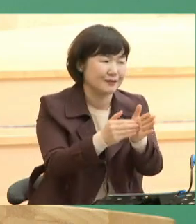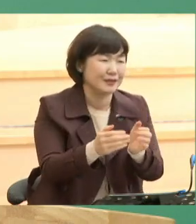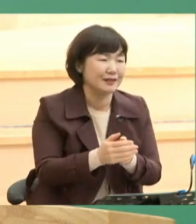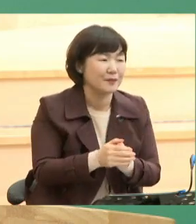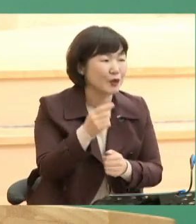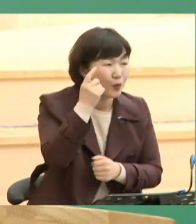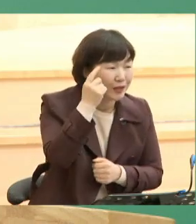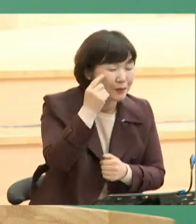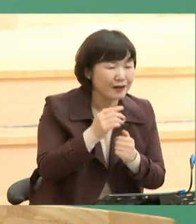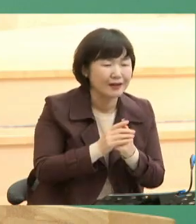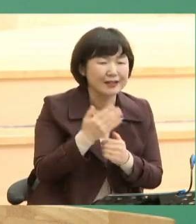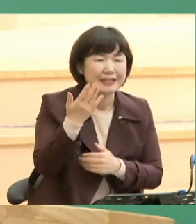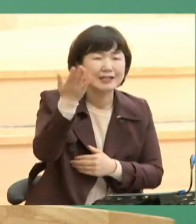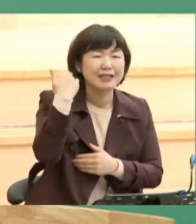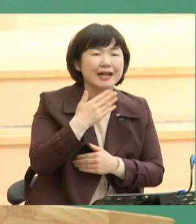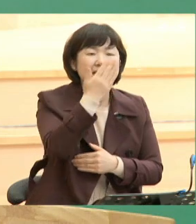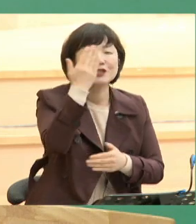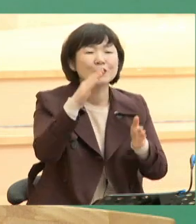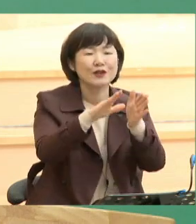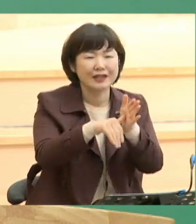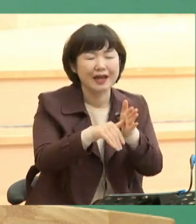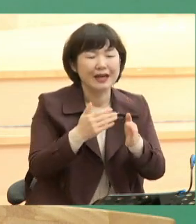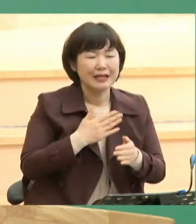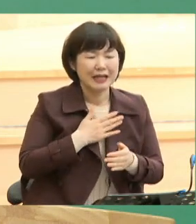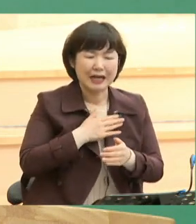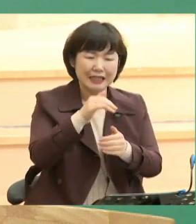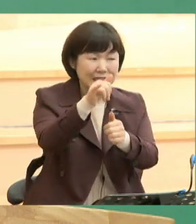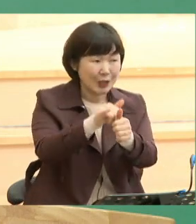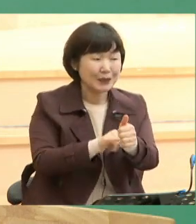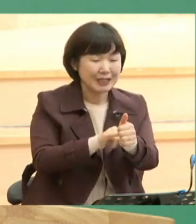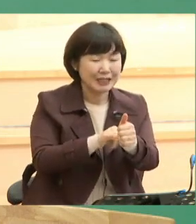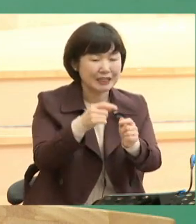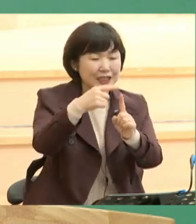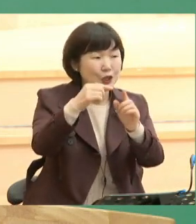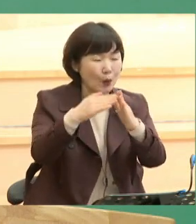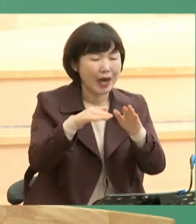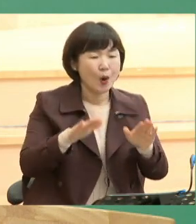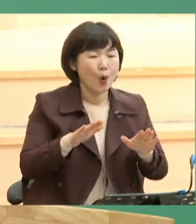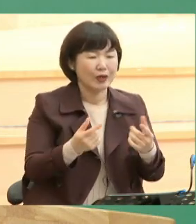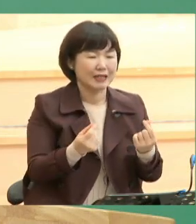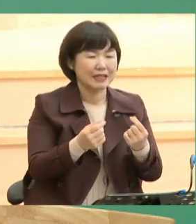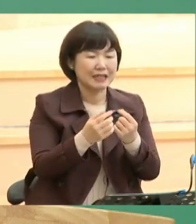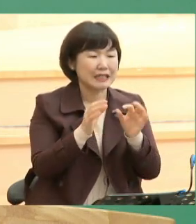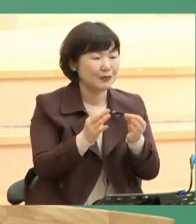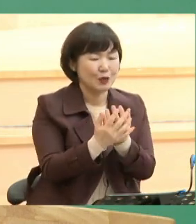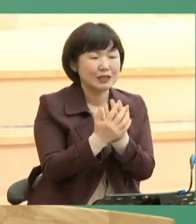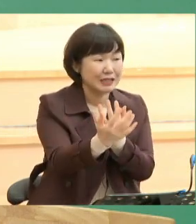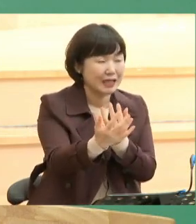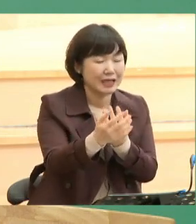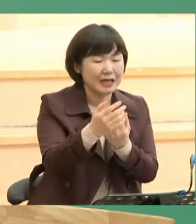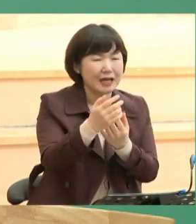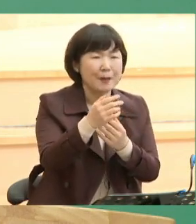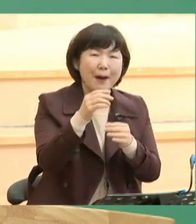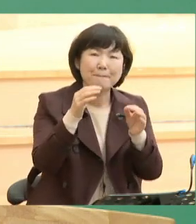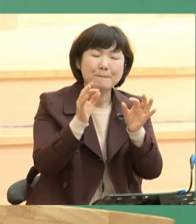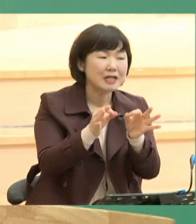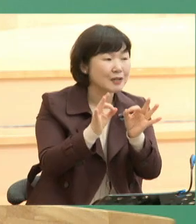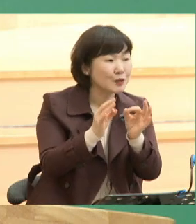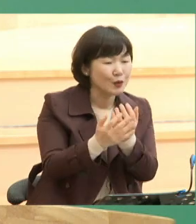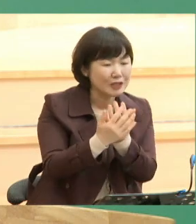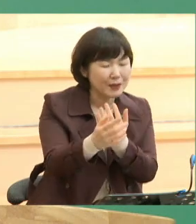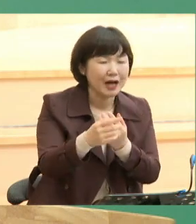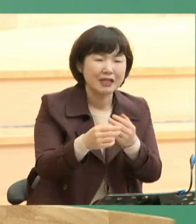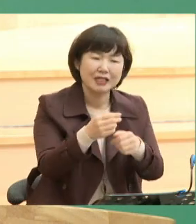당시만 해도 제가 청년 시절에 제가 섬기던 뭐 그 금융 기도의 오늘 같은 금융 기도회가 일찌감치 만 8시 정도 금요기도회